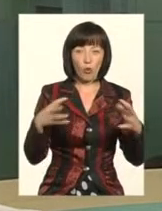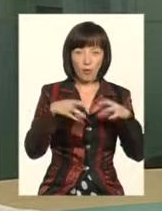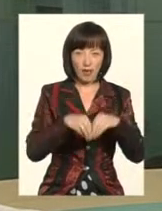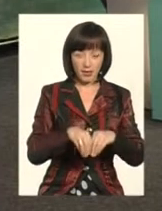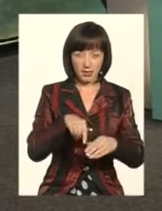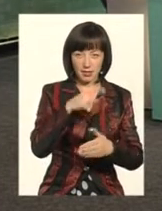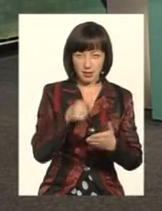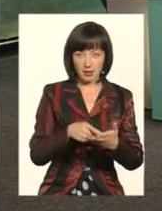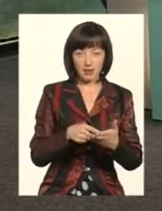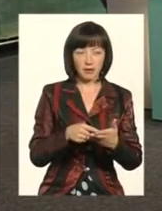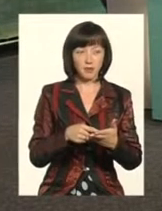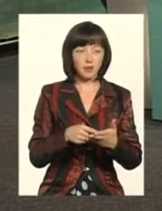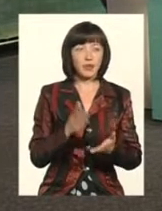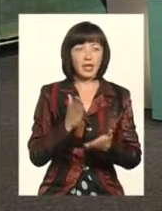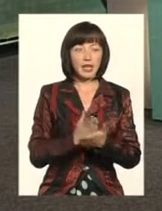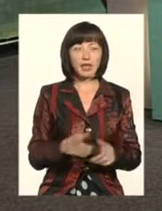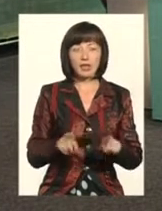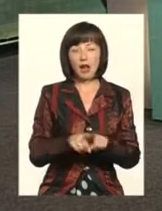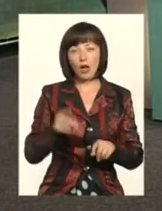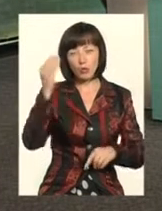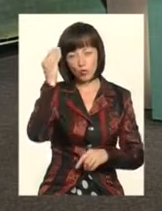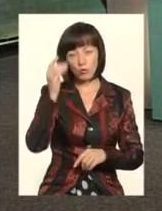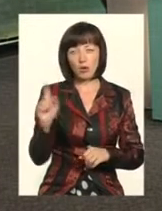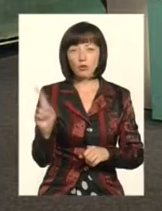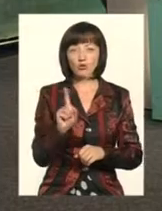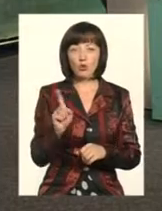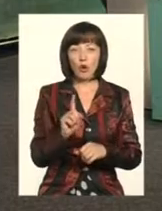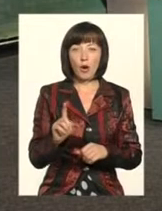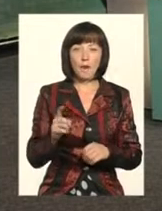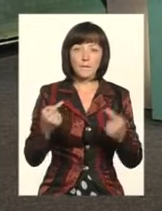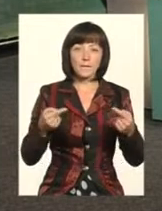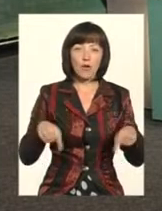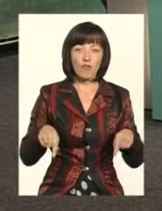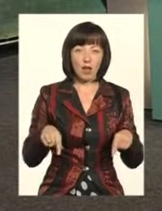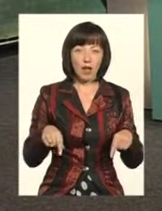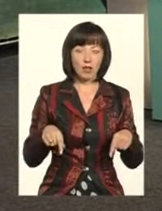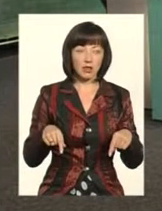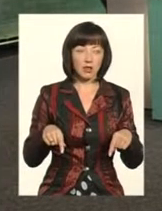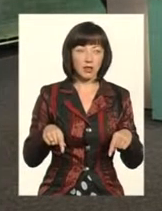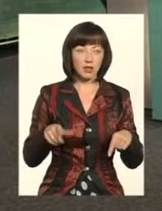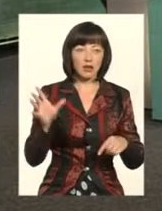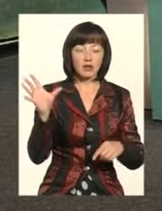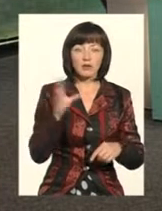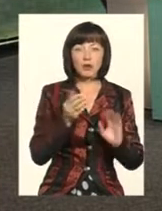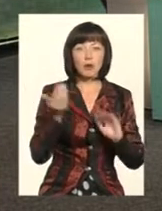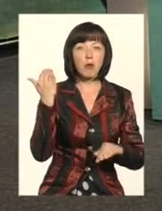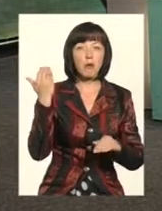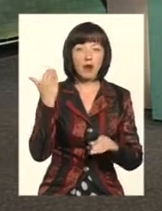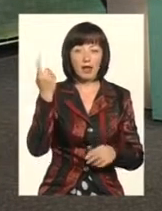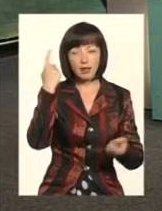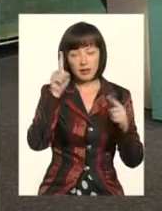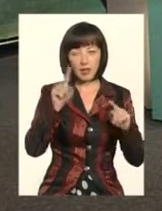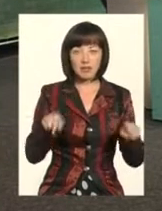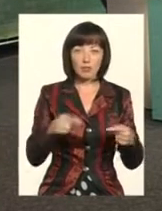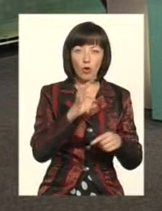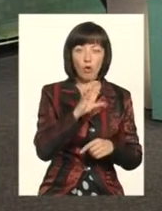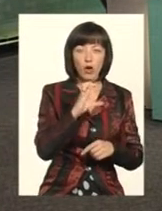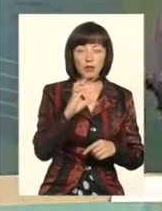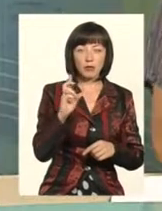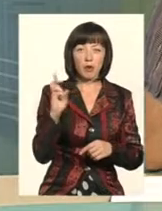власне, є така думка, що, власне, провал всіх попередніх ідей створення